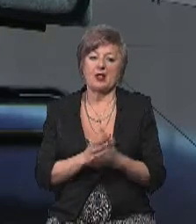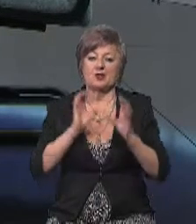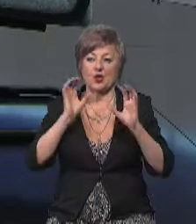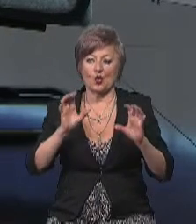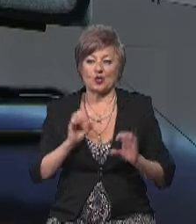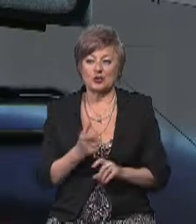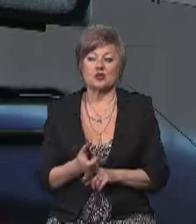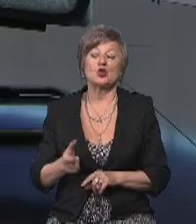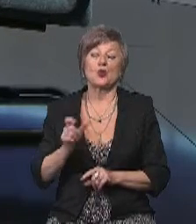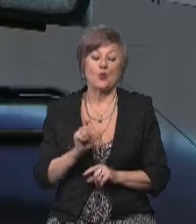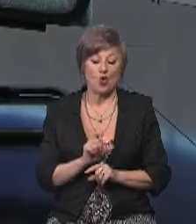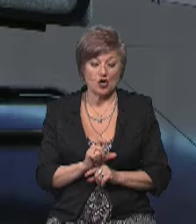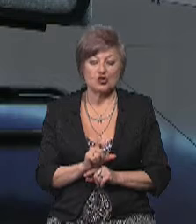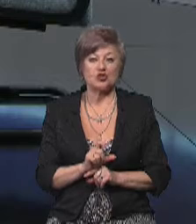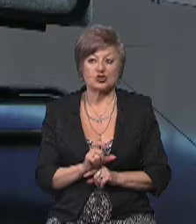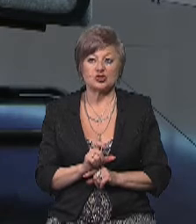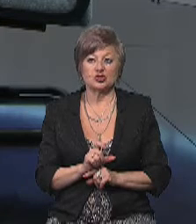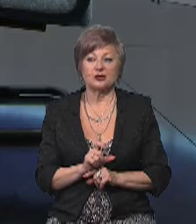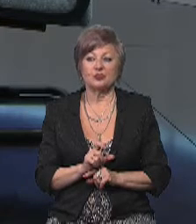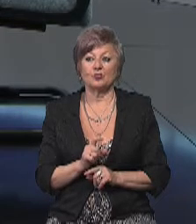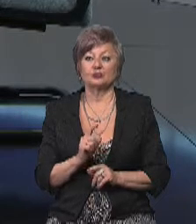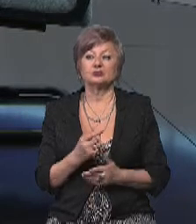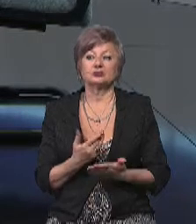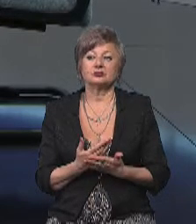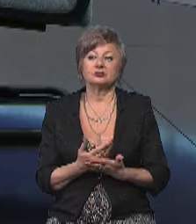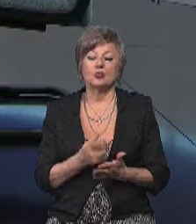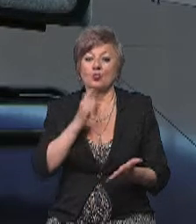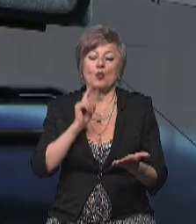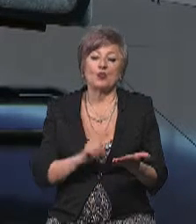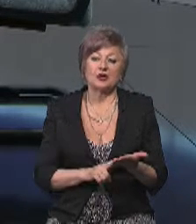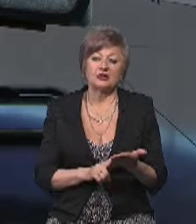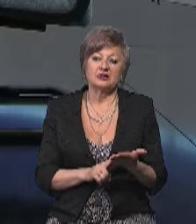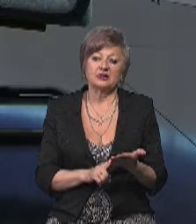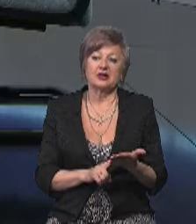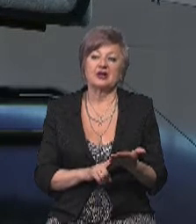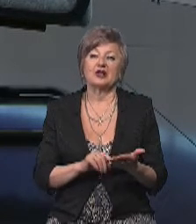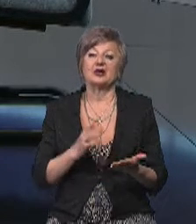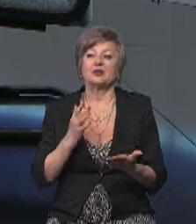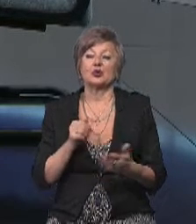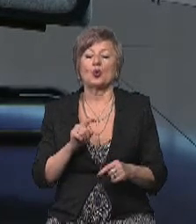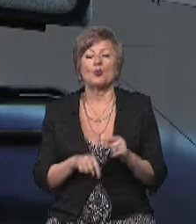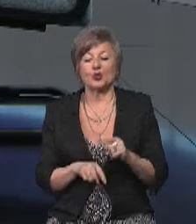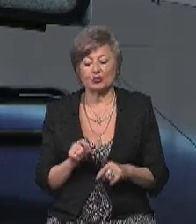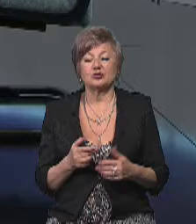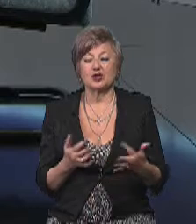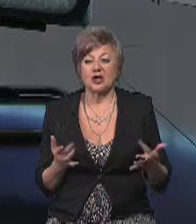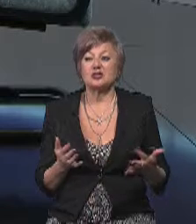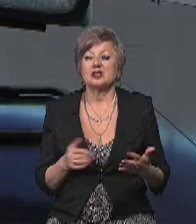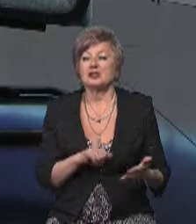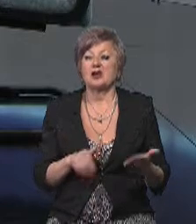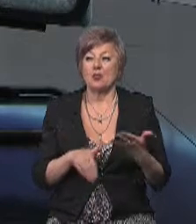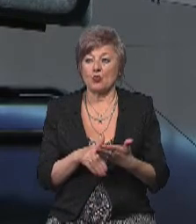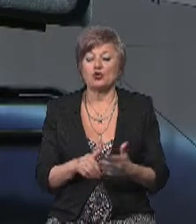конституційну більшість, до речі, відпадали, скажімо так, спочатку радикальна партія, потім «Батьківщина», «Самопоміч».